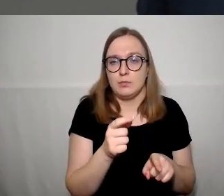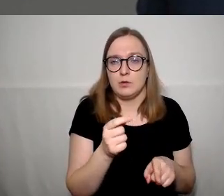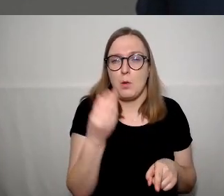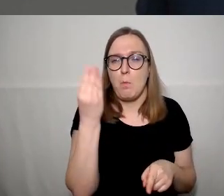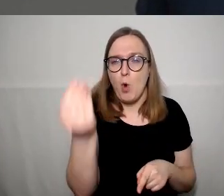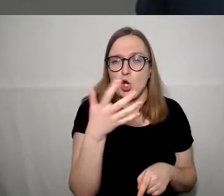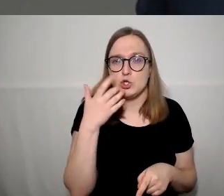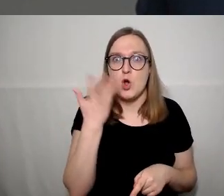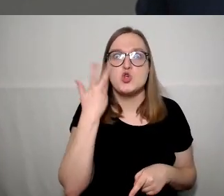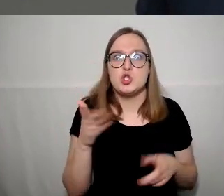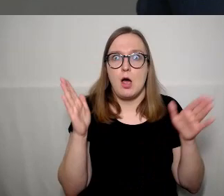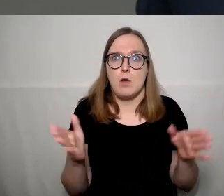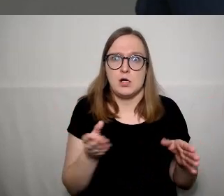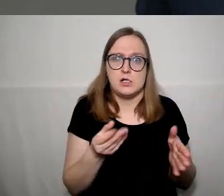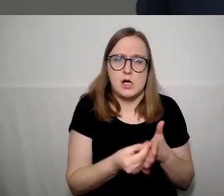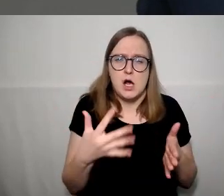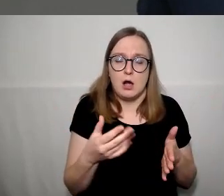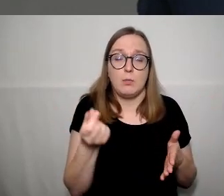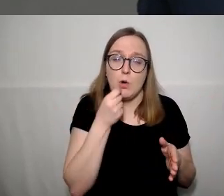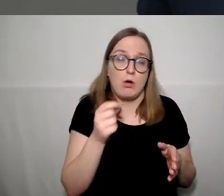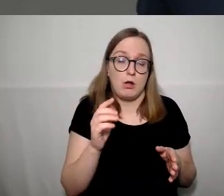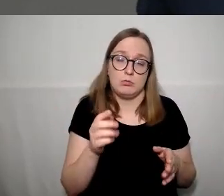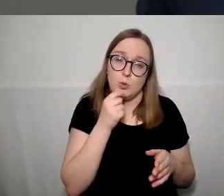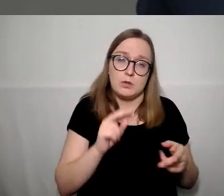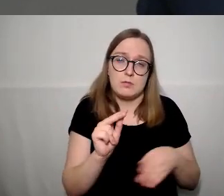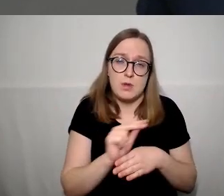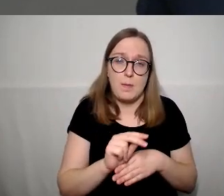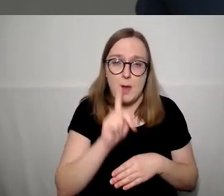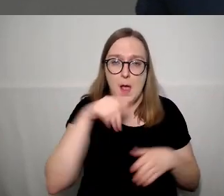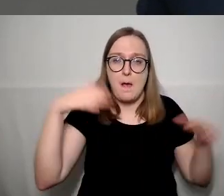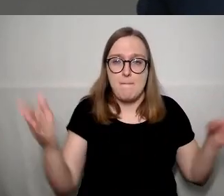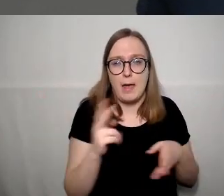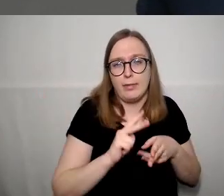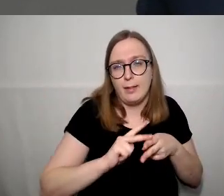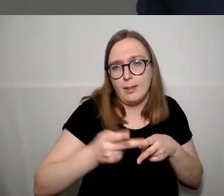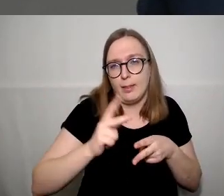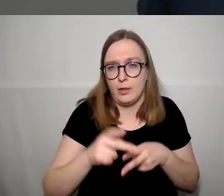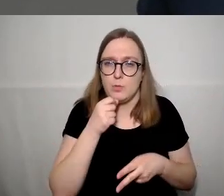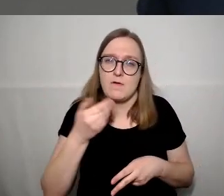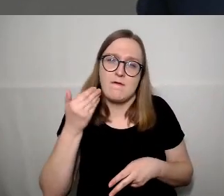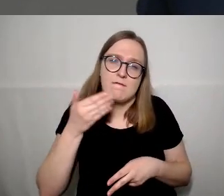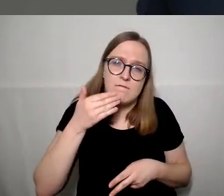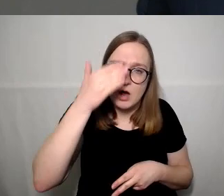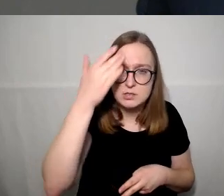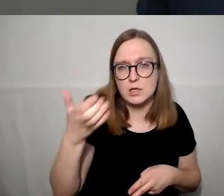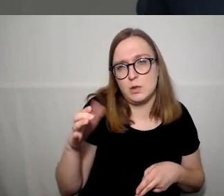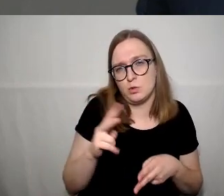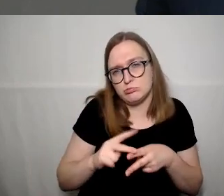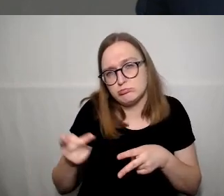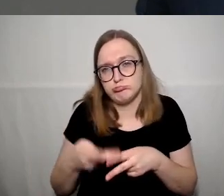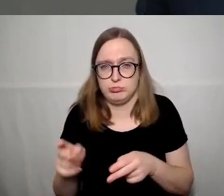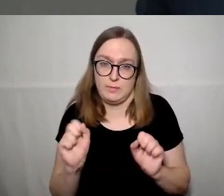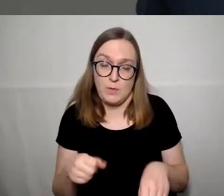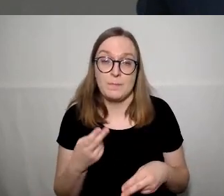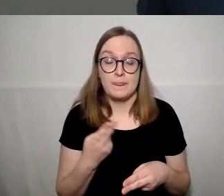nepakliūtų žmonės į skolas. Tai čia toks trumpalaikiai sprendimai, bet aišku, ko gero, renovacija būtų didžiausias